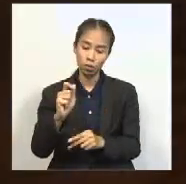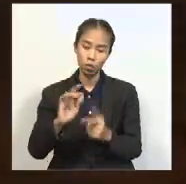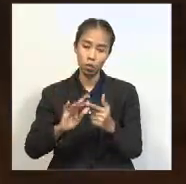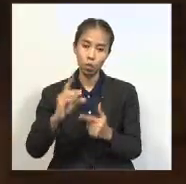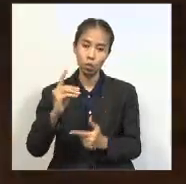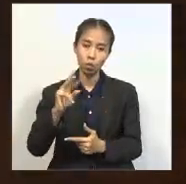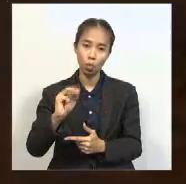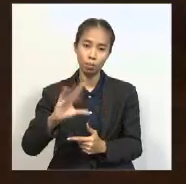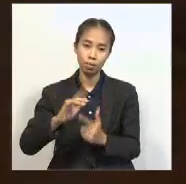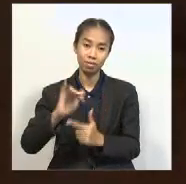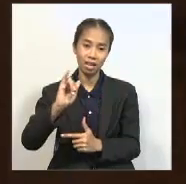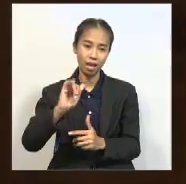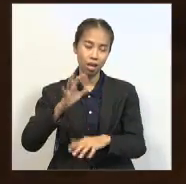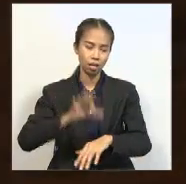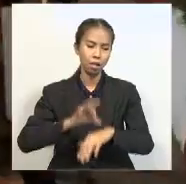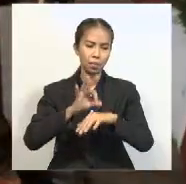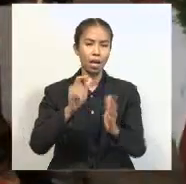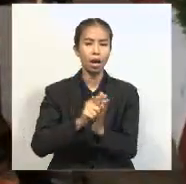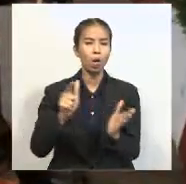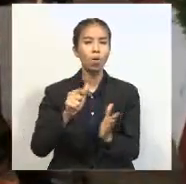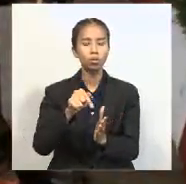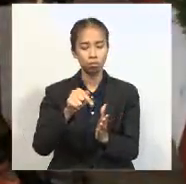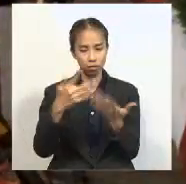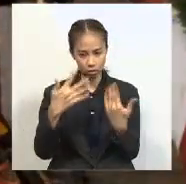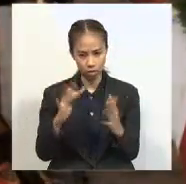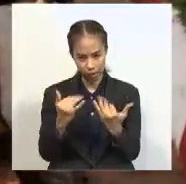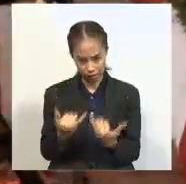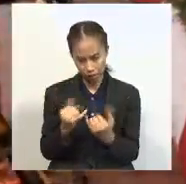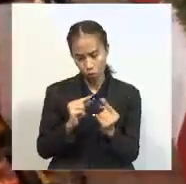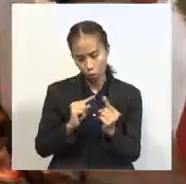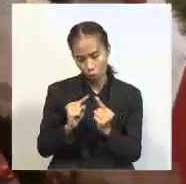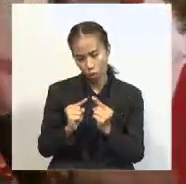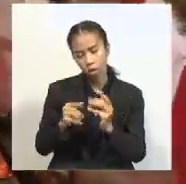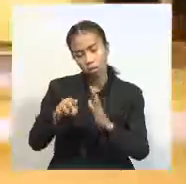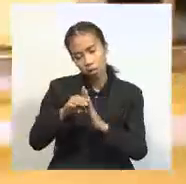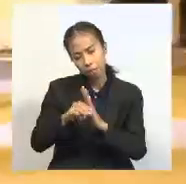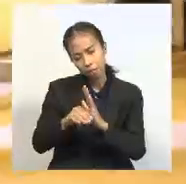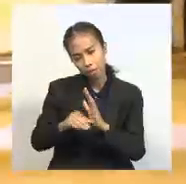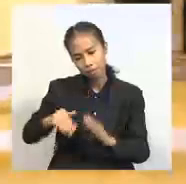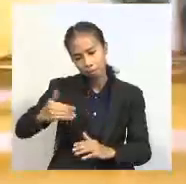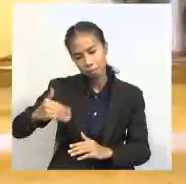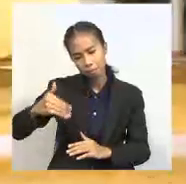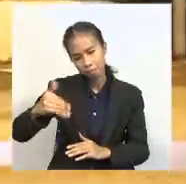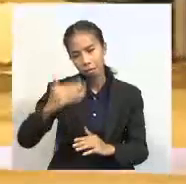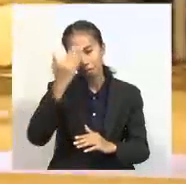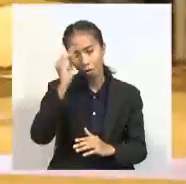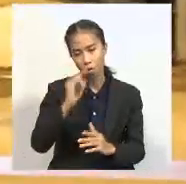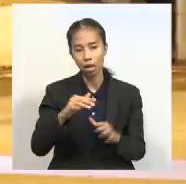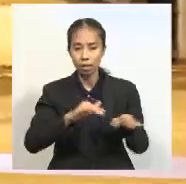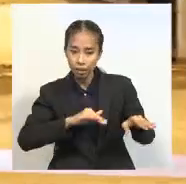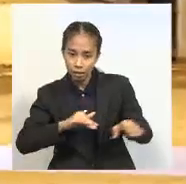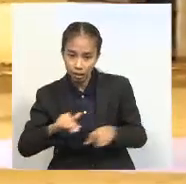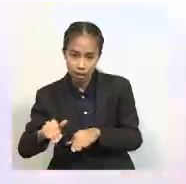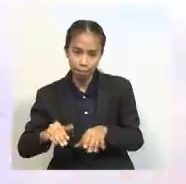ตน์ลาออกจากตำแหน่งแต่ว่ามั่นใจนะคะว่าการพูดคุยมีความคืบหน้าตามลำดับเห็นได้จากการเตรียมกำหนดพื้นที่